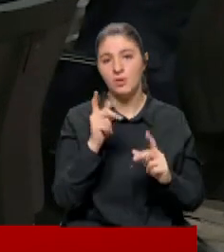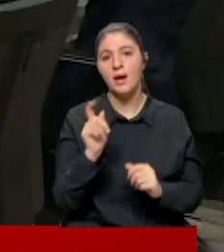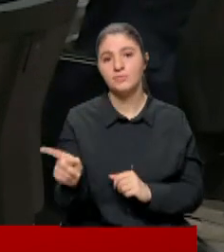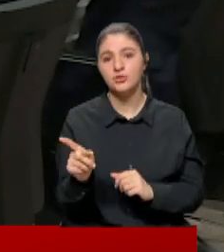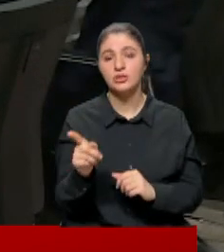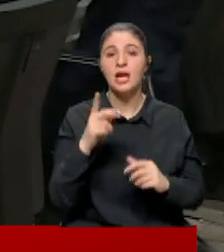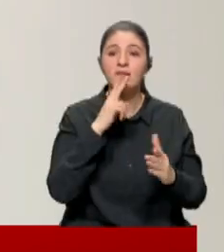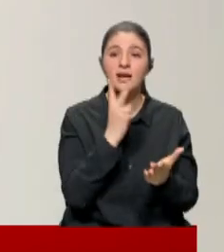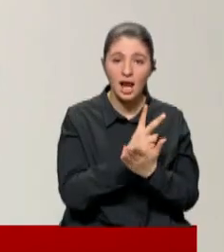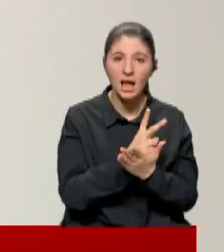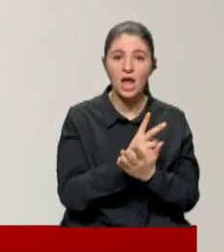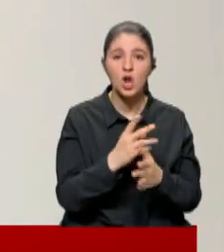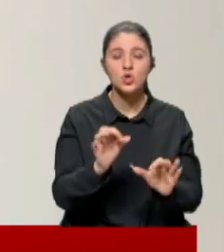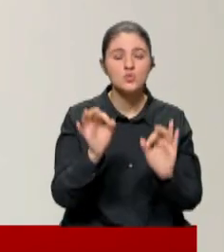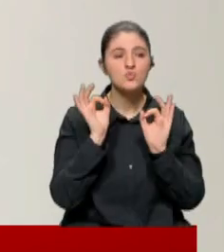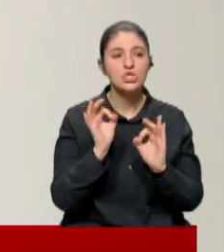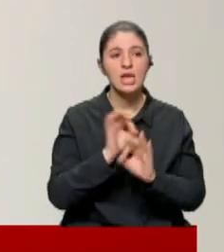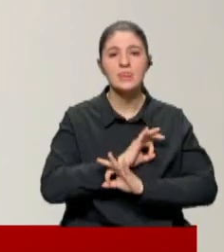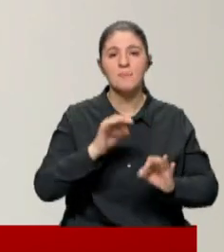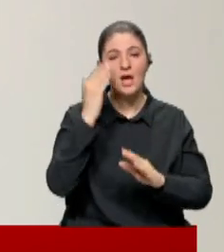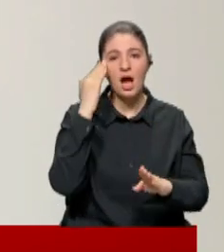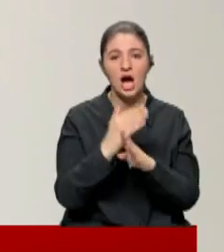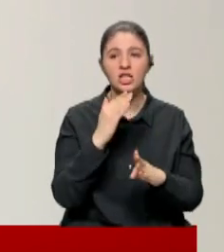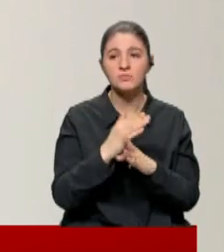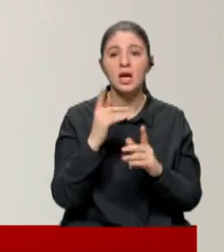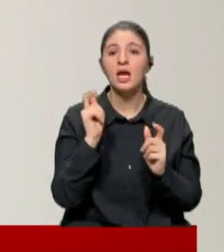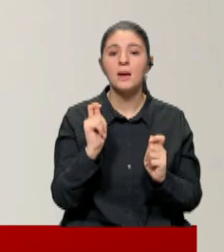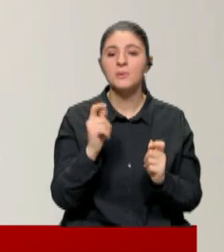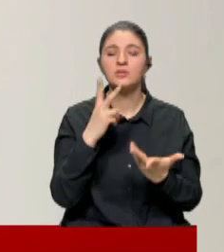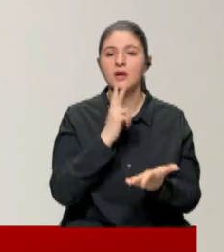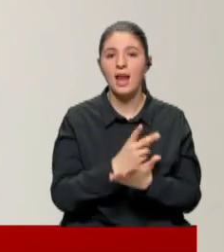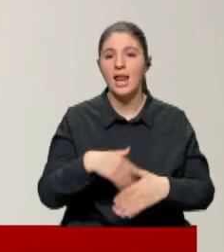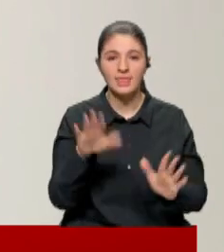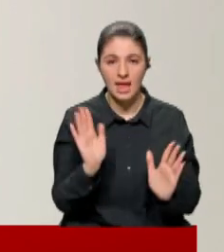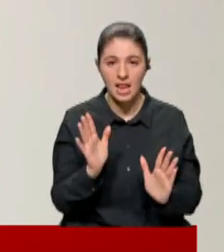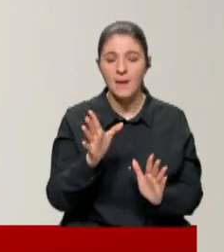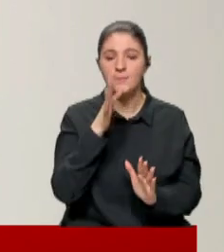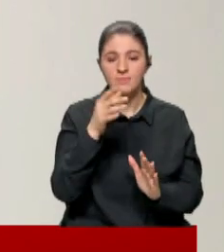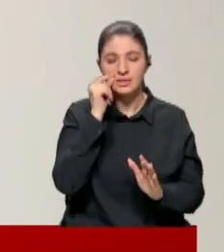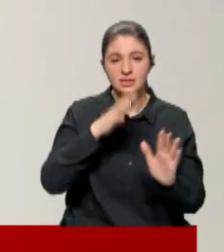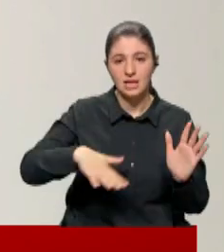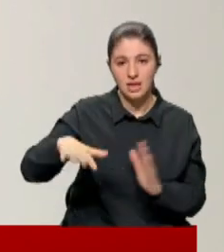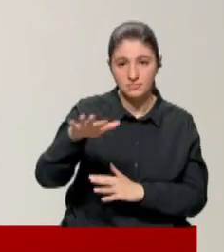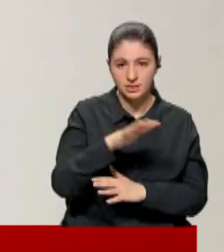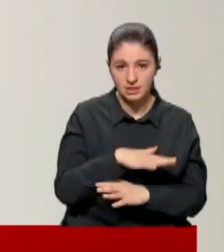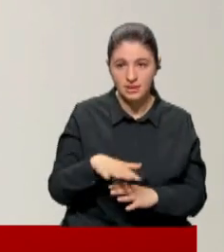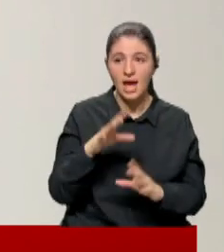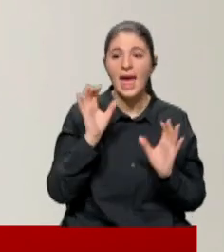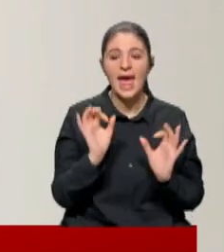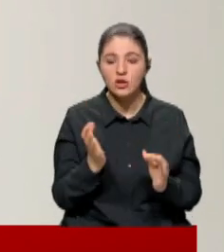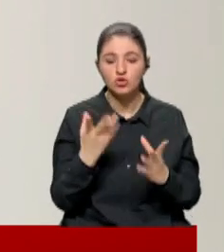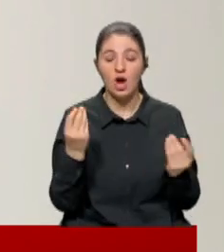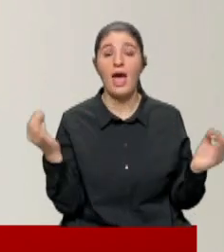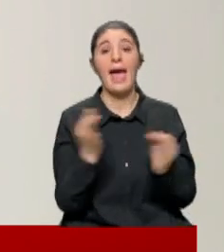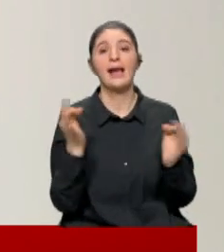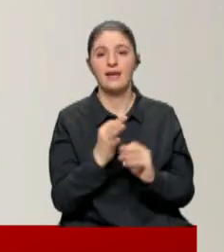açıklamıştı. Kararlar mutlak bir mutabakatla alınmış kararlar değildir. Bilim insanlarımızdan henüz